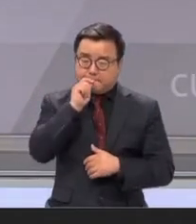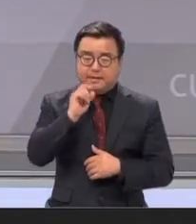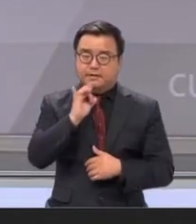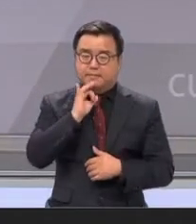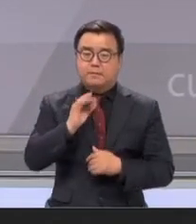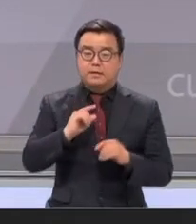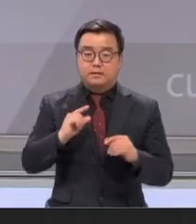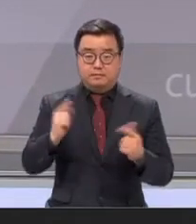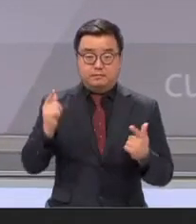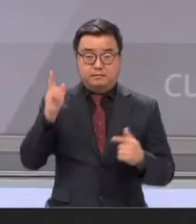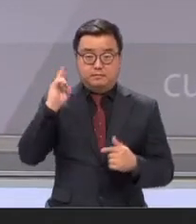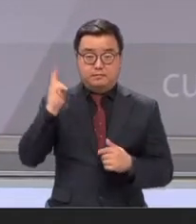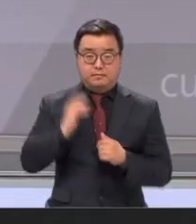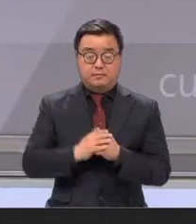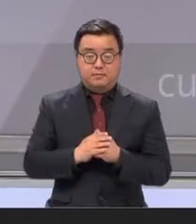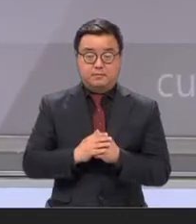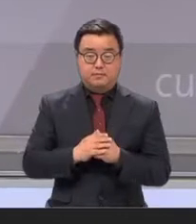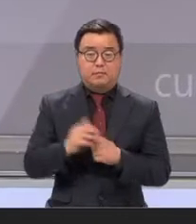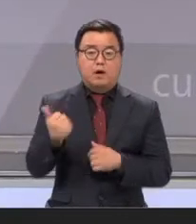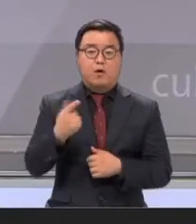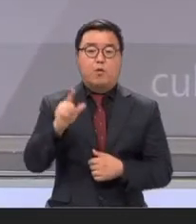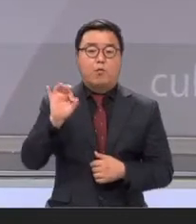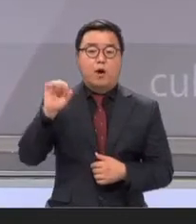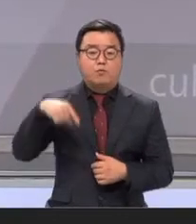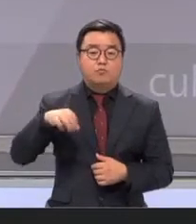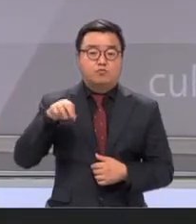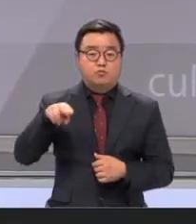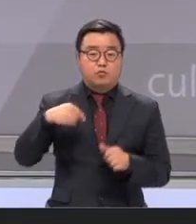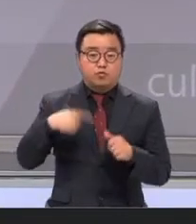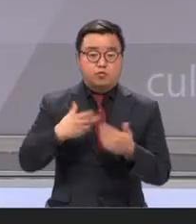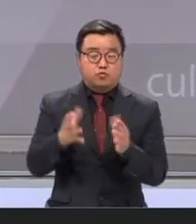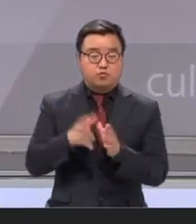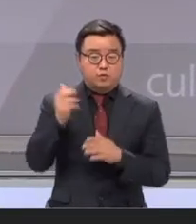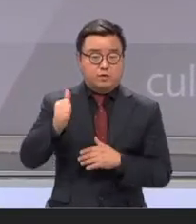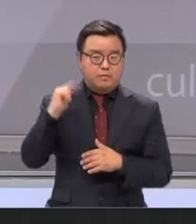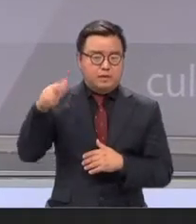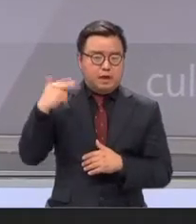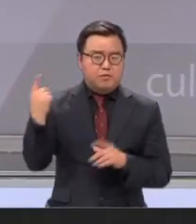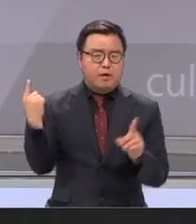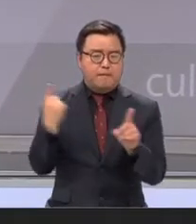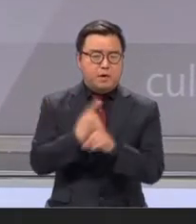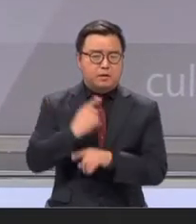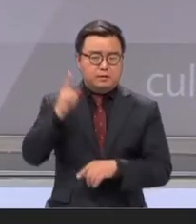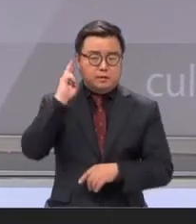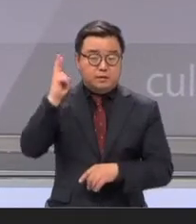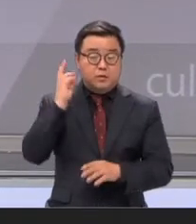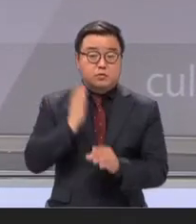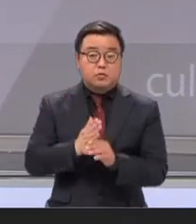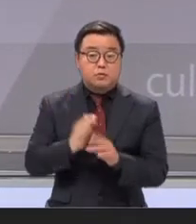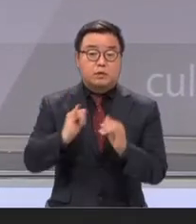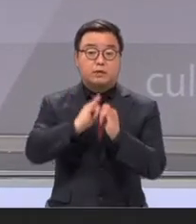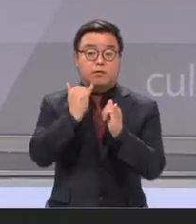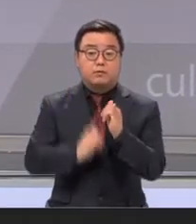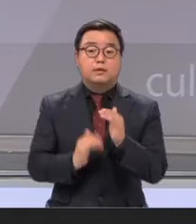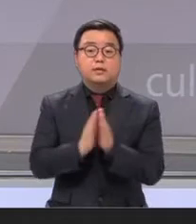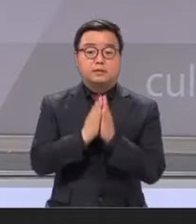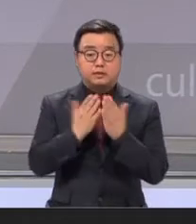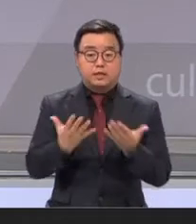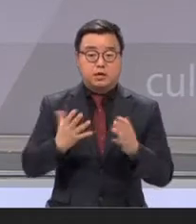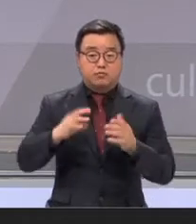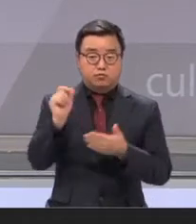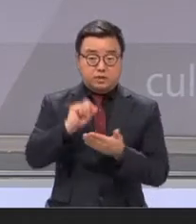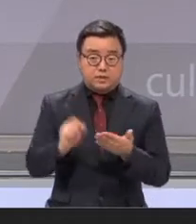텐데요. 황호여 사회부총리 겸 교육부 장관이 다음 주 교체될 거란 전망이 나오고 있습니다. 역사 교과서의 국정화